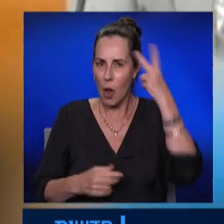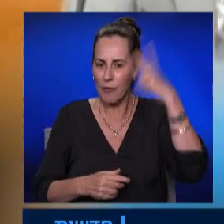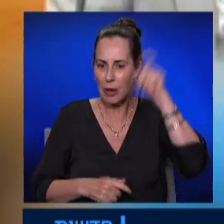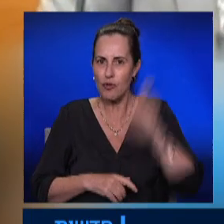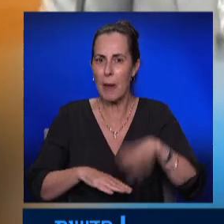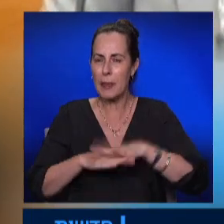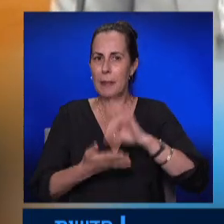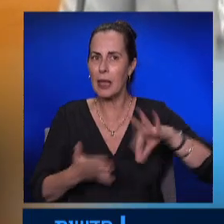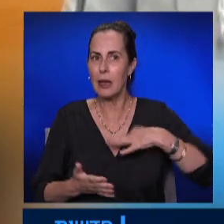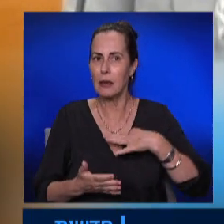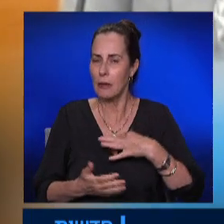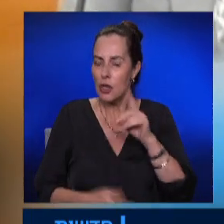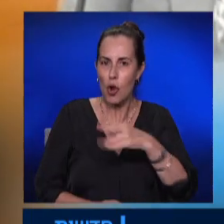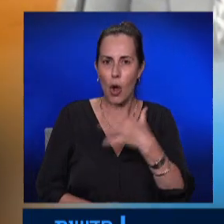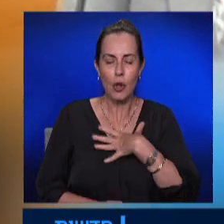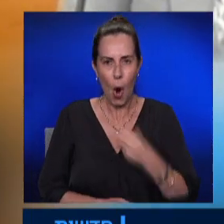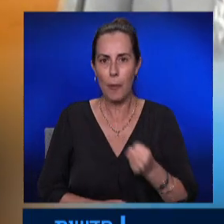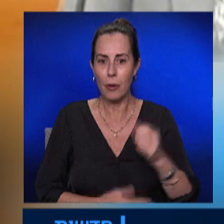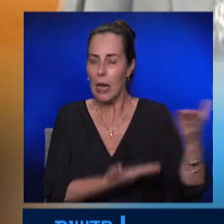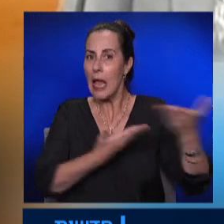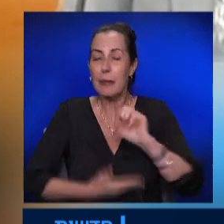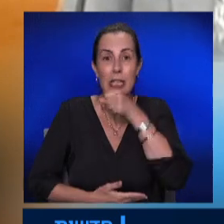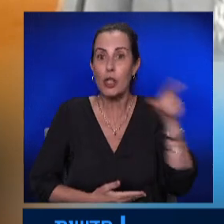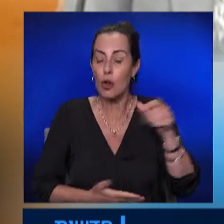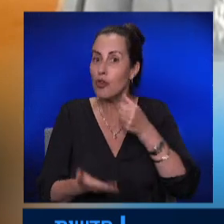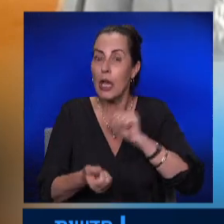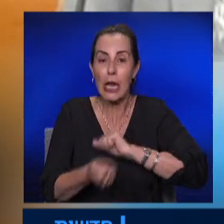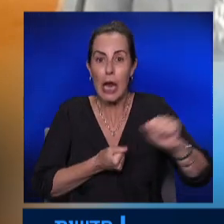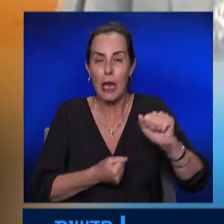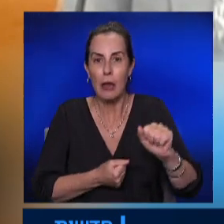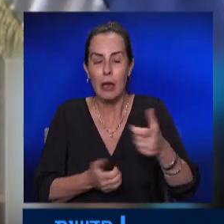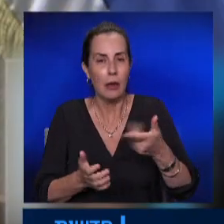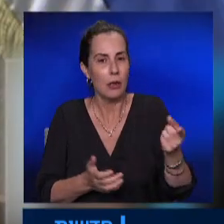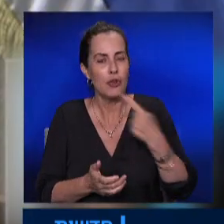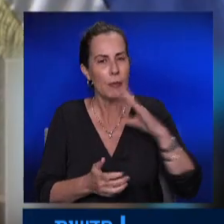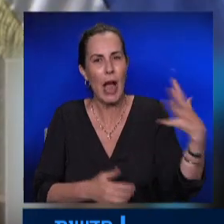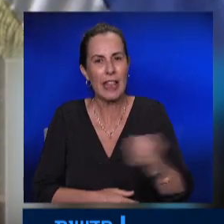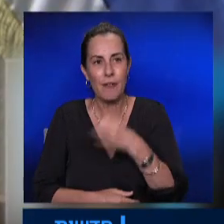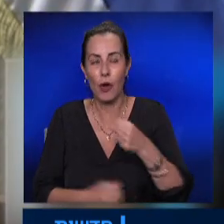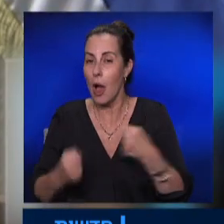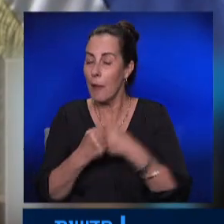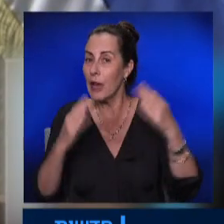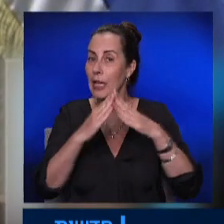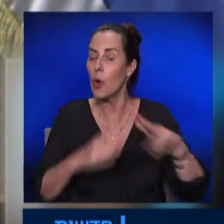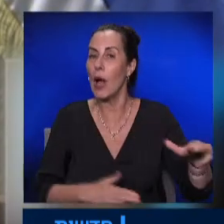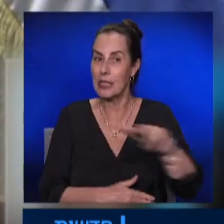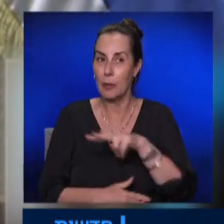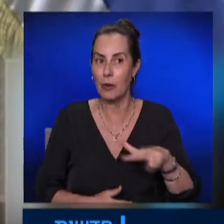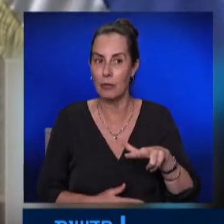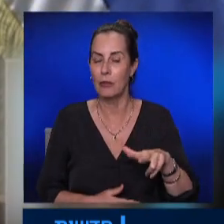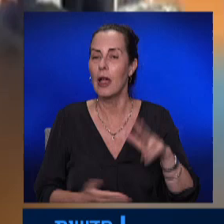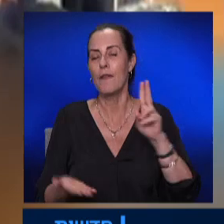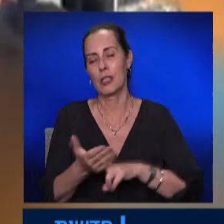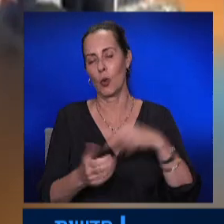במשרד הבריאות מעז להזמין היסטוריונית שהכחישה גזזת בפרשת חטיפות. מאבק הדיור הציבורי